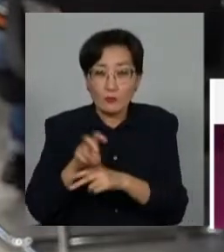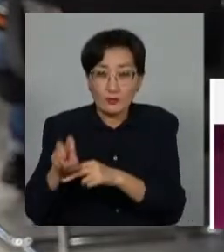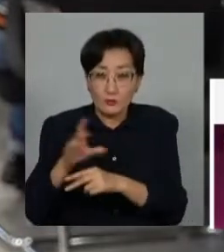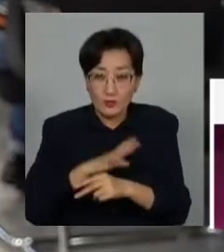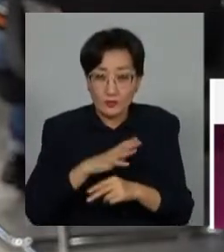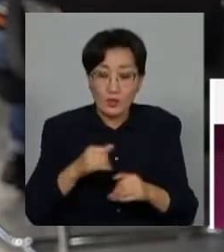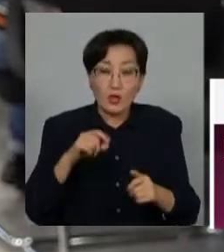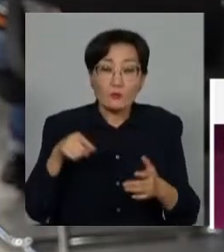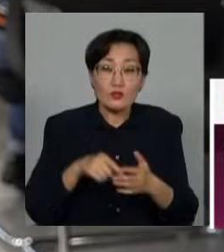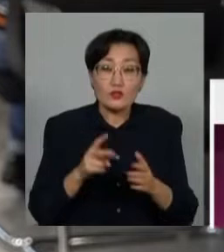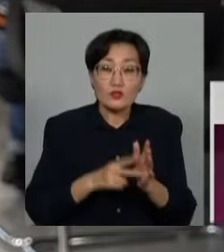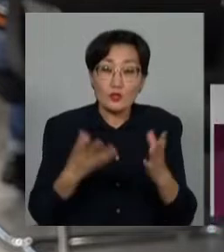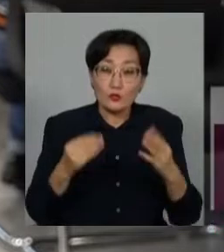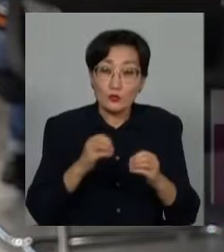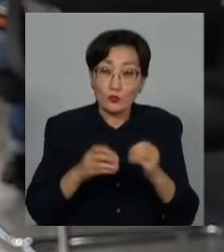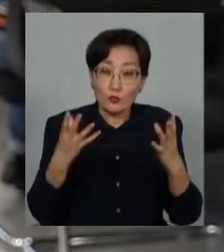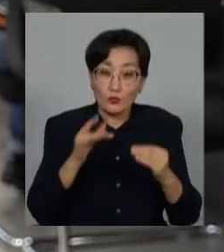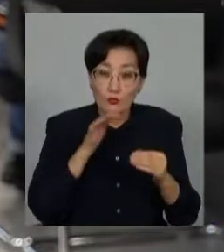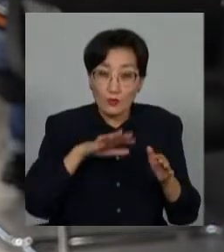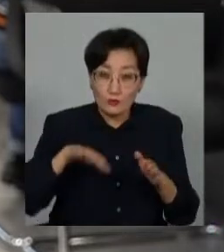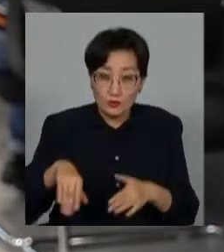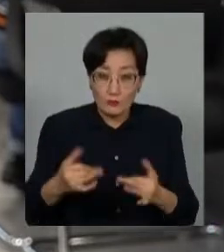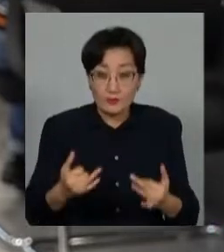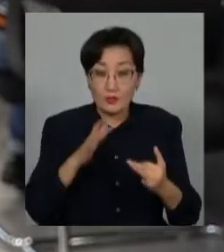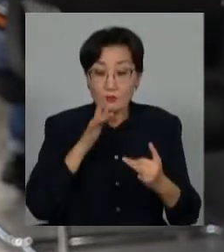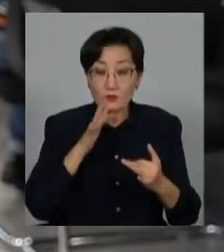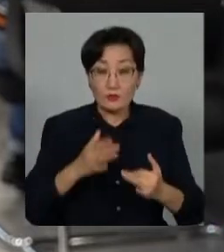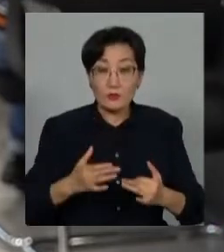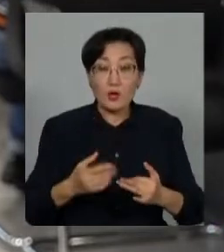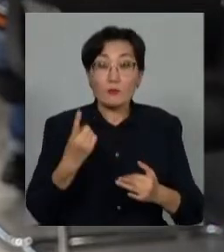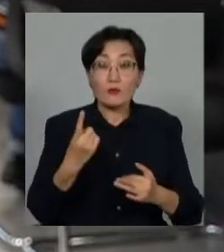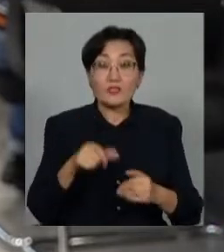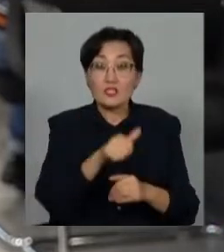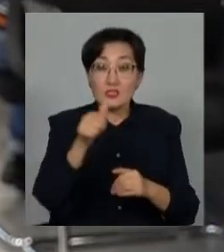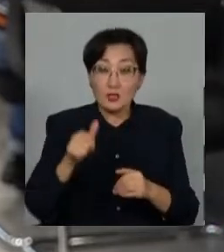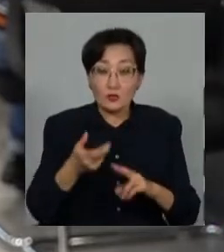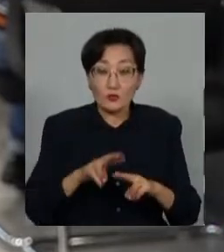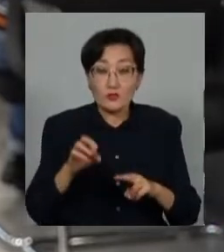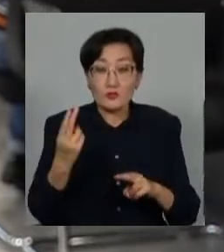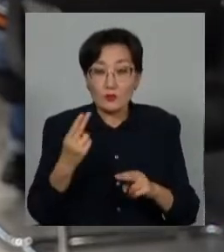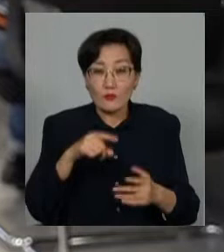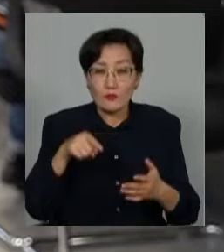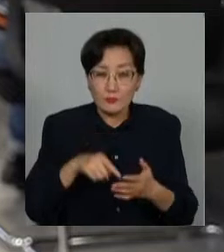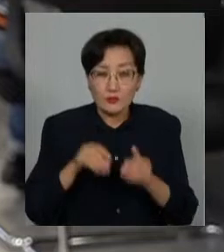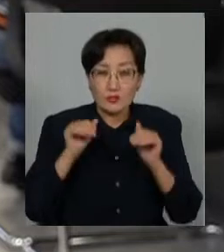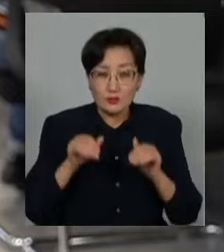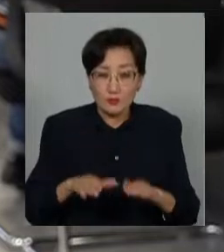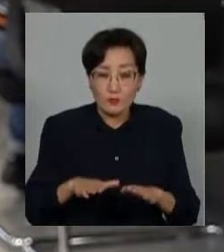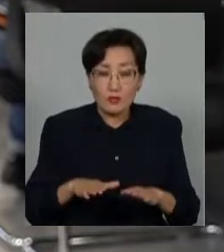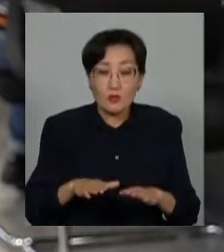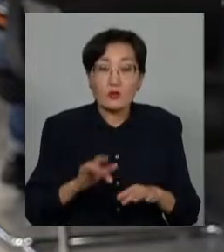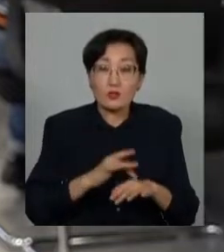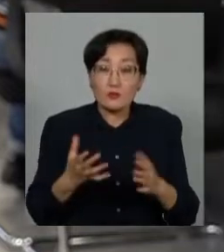күн, 10 күн өтеді. Ал қазіргі таңда 1 сағатта осы әлеуметтік үйінге келіп, 1 сағатта қызметін алады да,